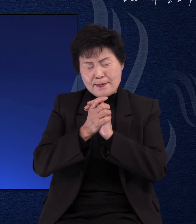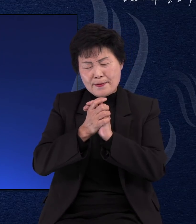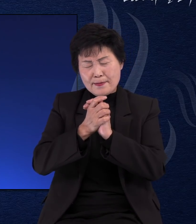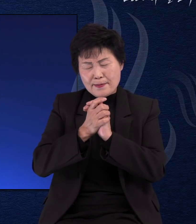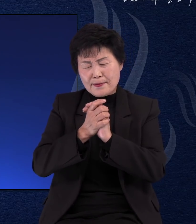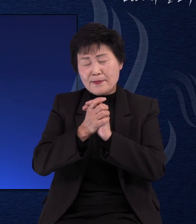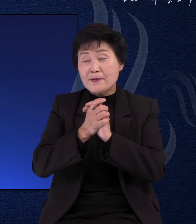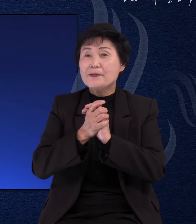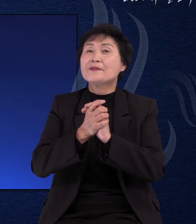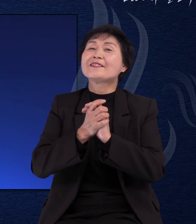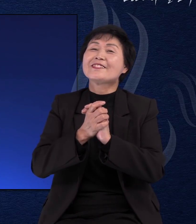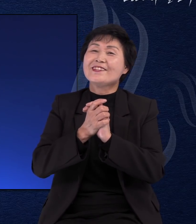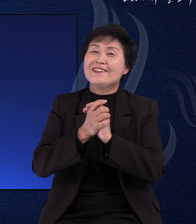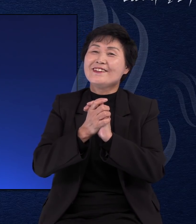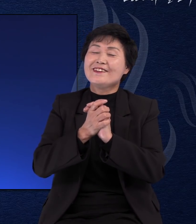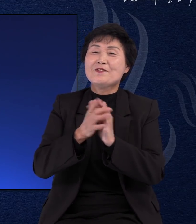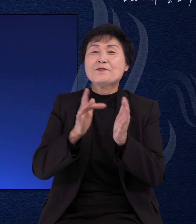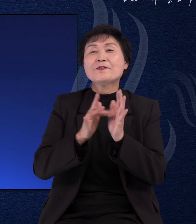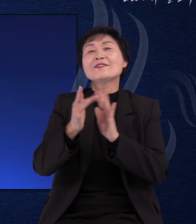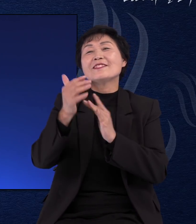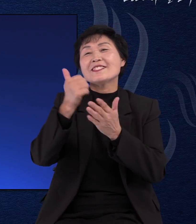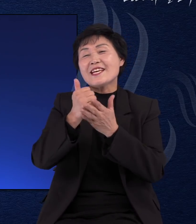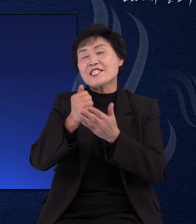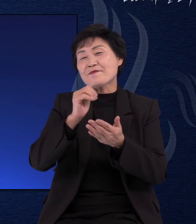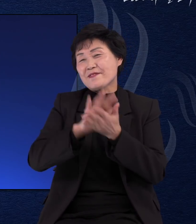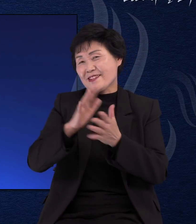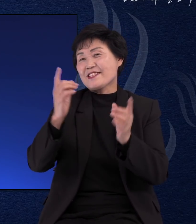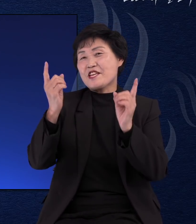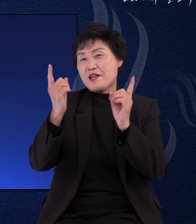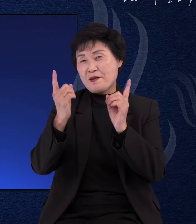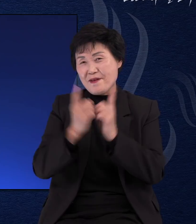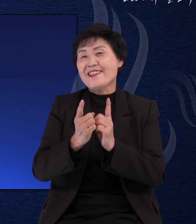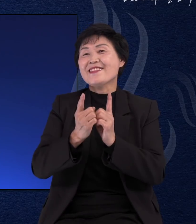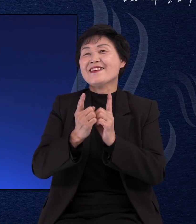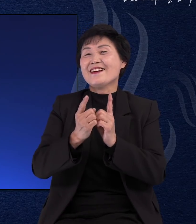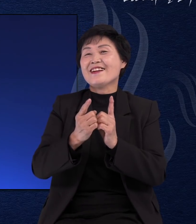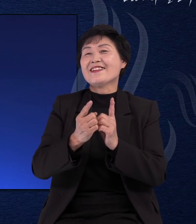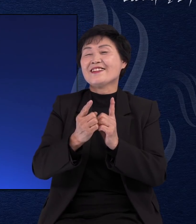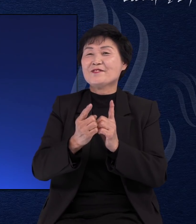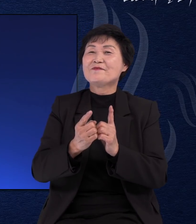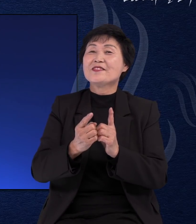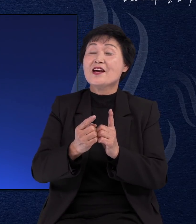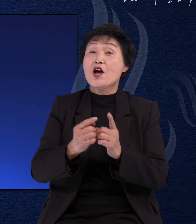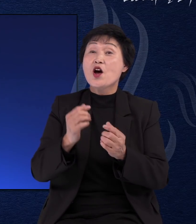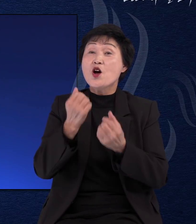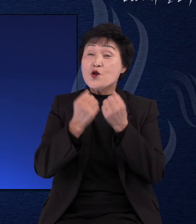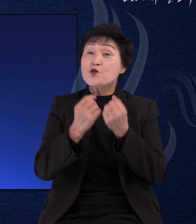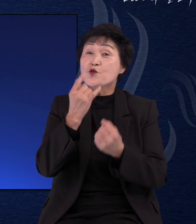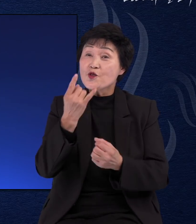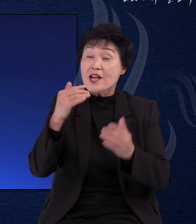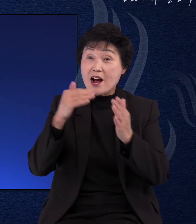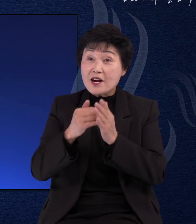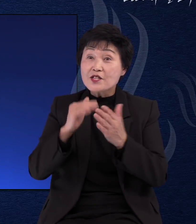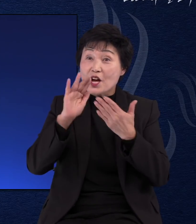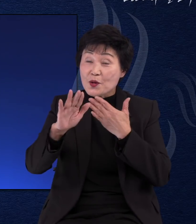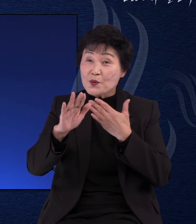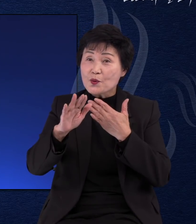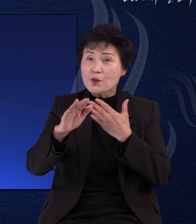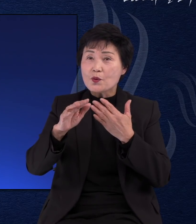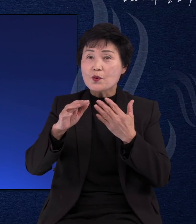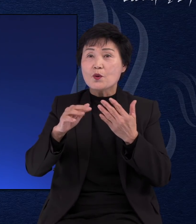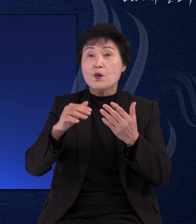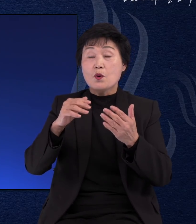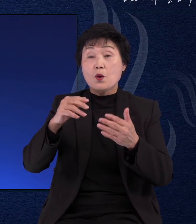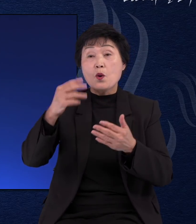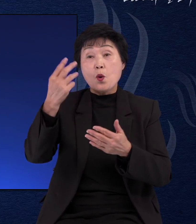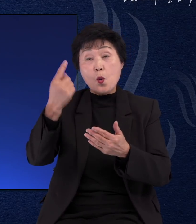수양관안을 뛰면서 예수님을 그렇게 뜨겁게 만나고, 수련회가 끝나고 산에서 내려오는데 구원받은 증거가